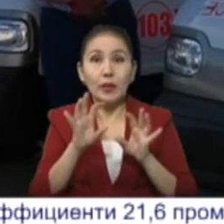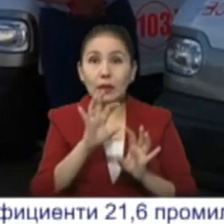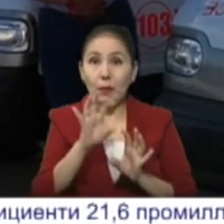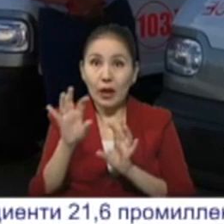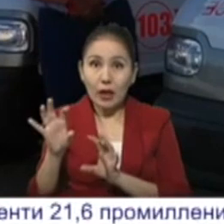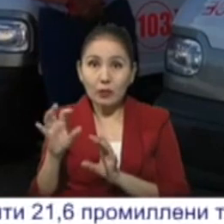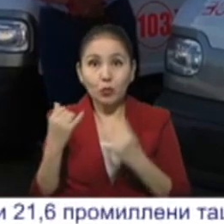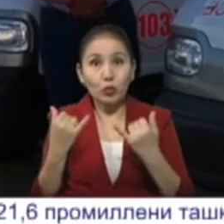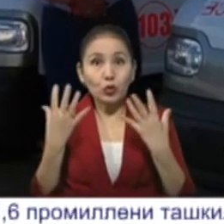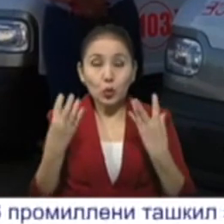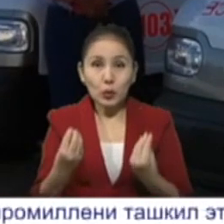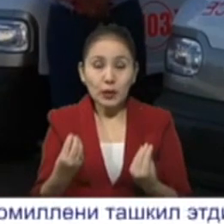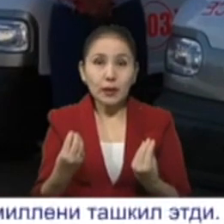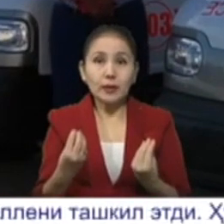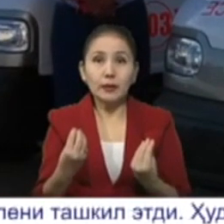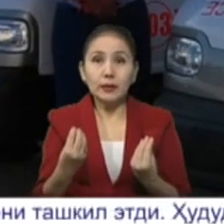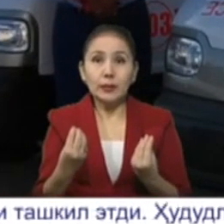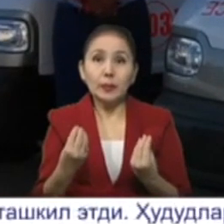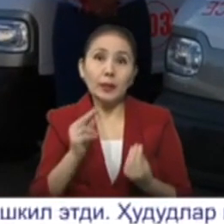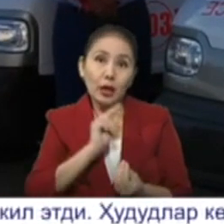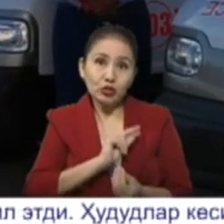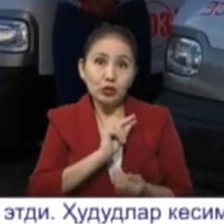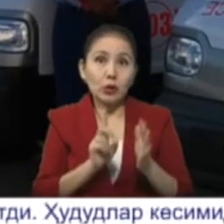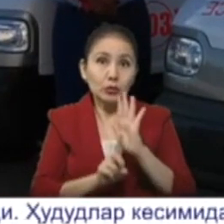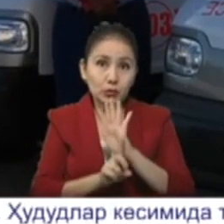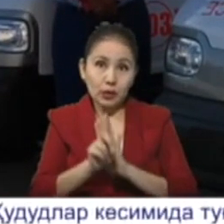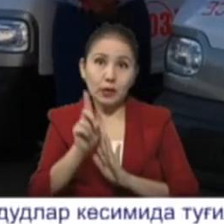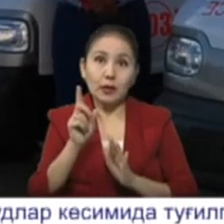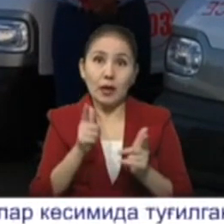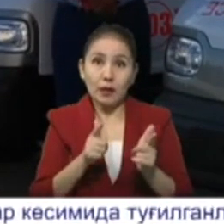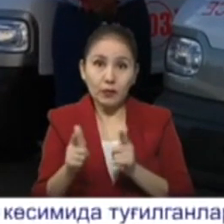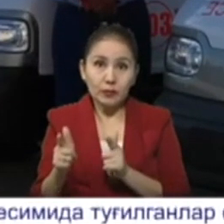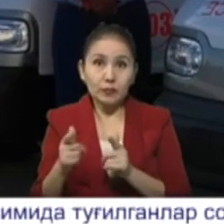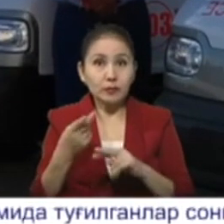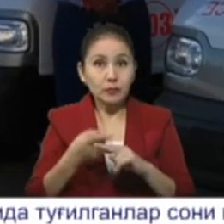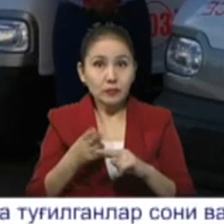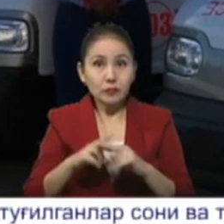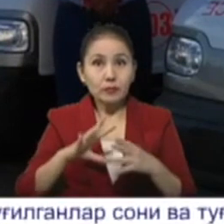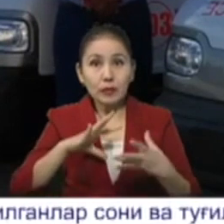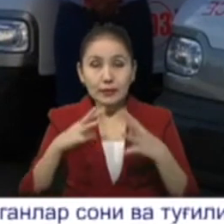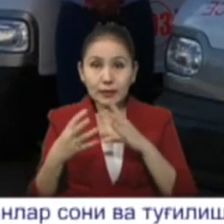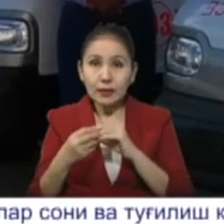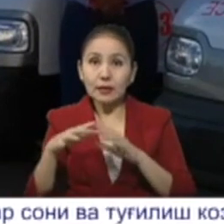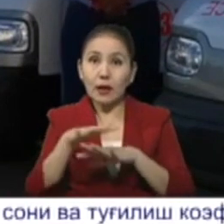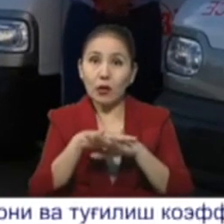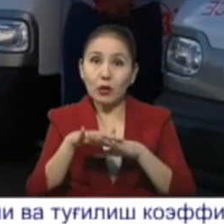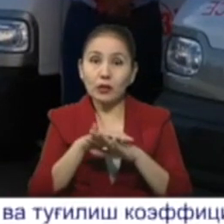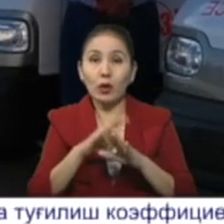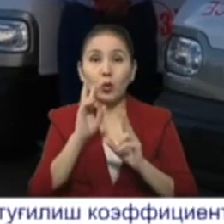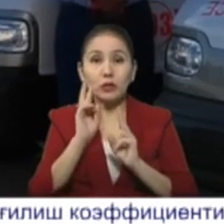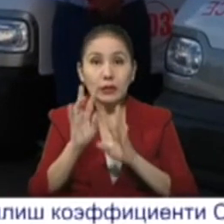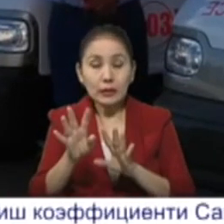ta'minlanib, mana bugungi kunda ishga tushish arafasida turibdi. Bularning natijasida shu aholiga